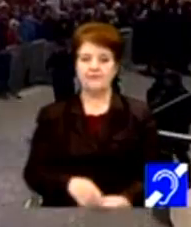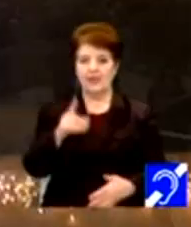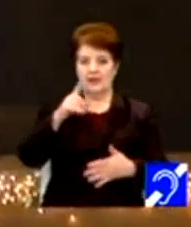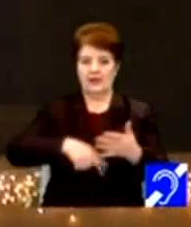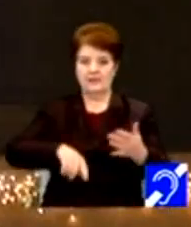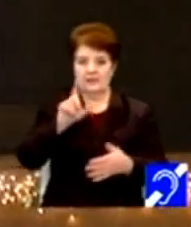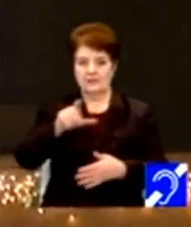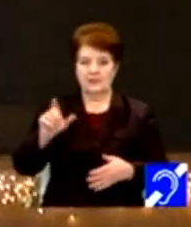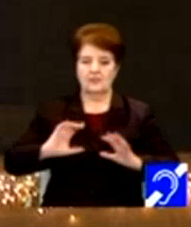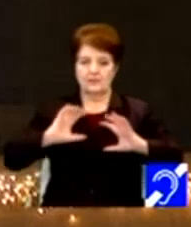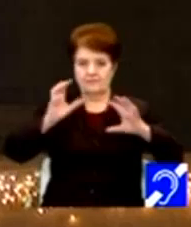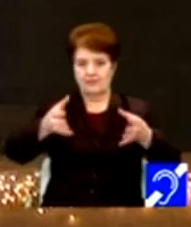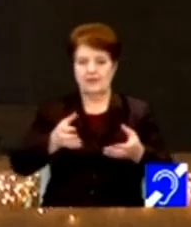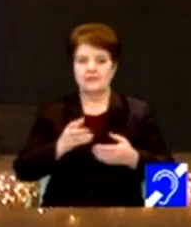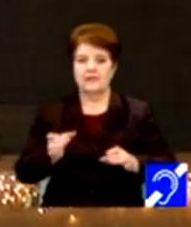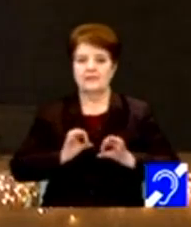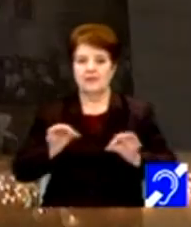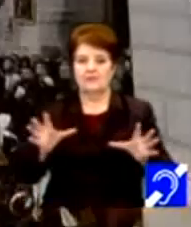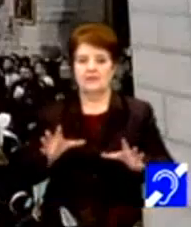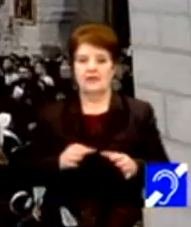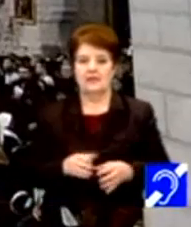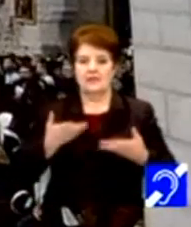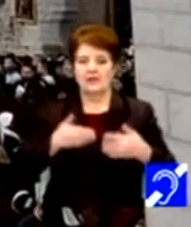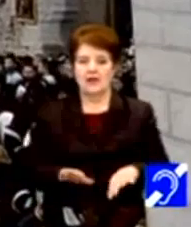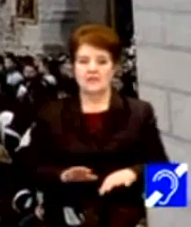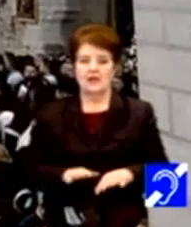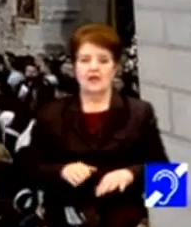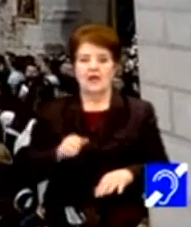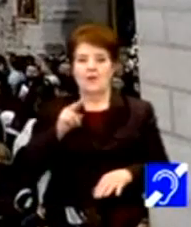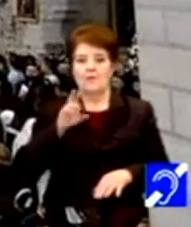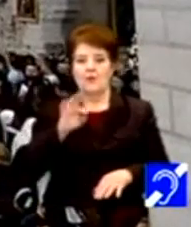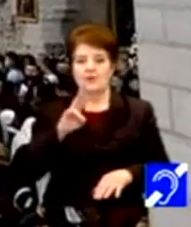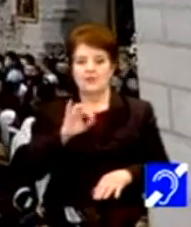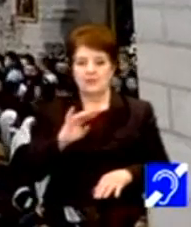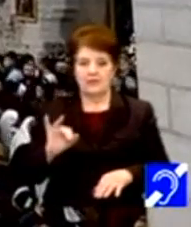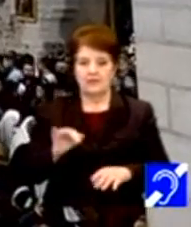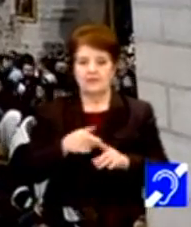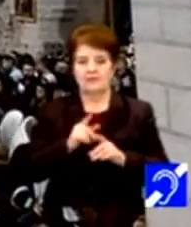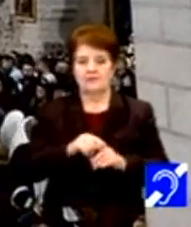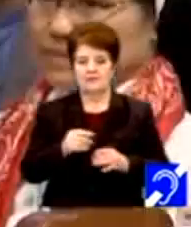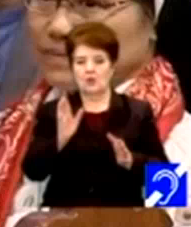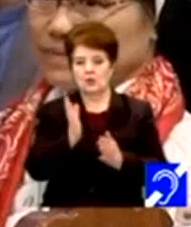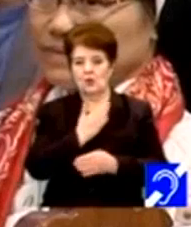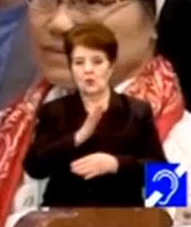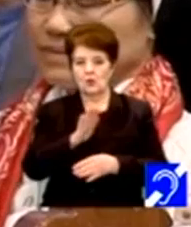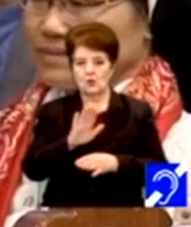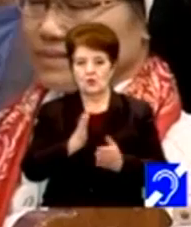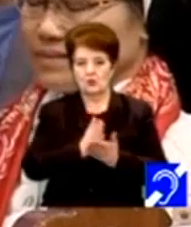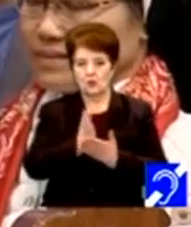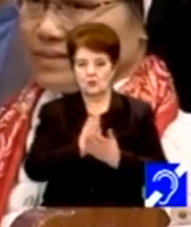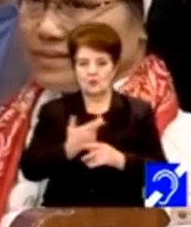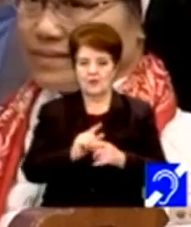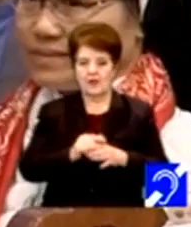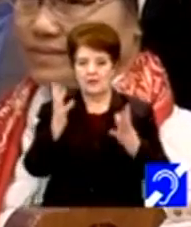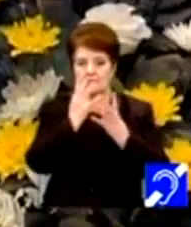Credincioși de pe întreaga planetă sărbătoresc nașterea Domnului. Suveranul Pontif a oficiat slujba de la miezul nopții la Vatican. O